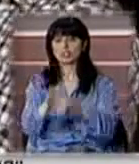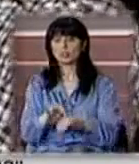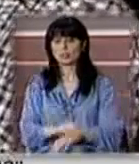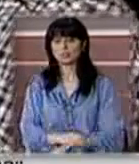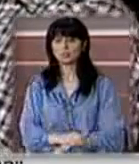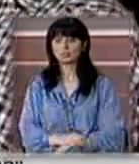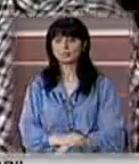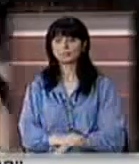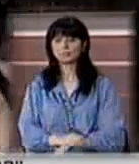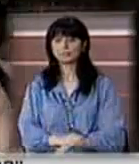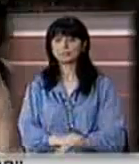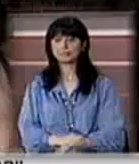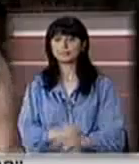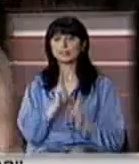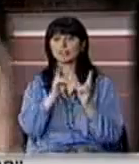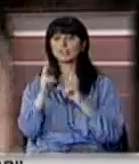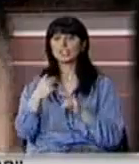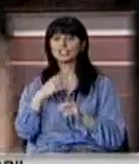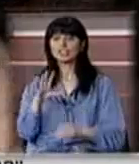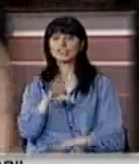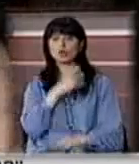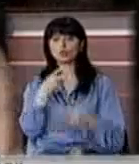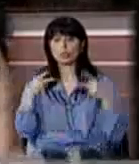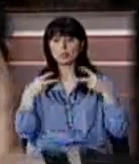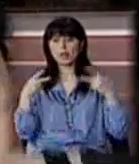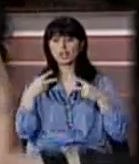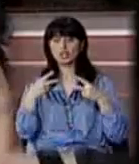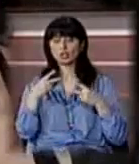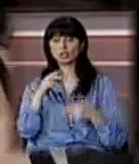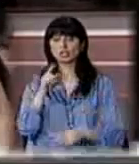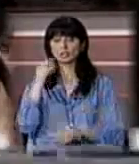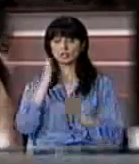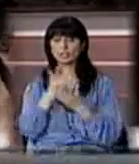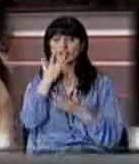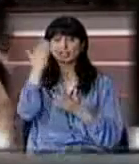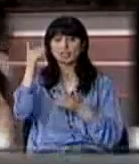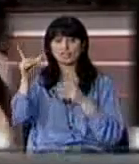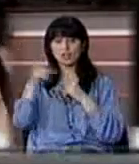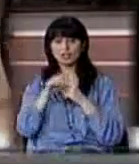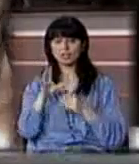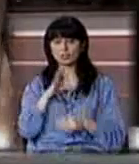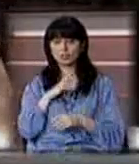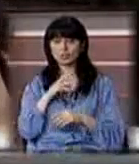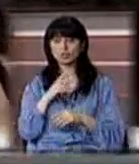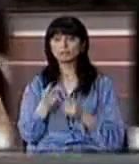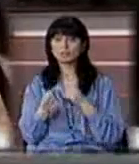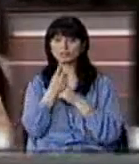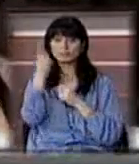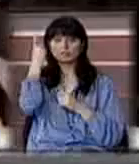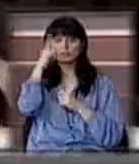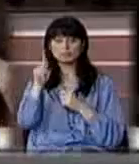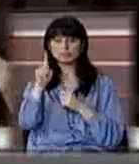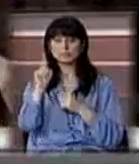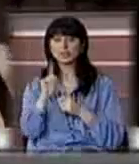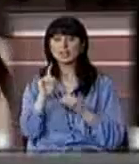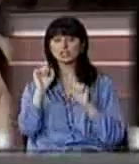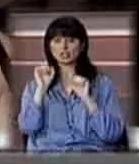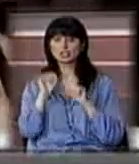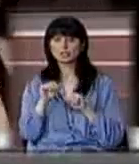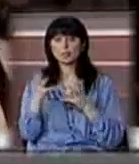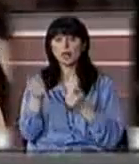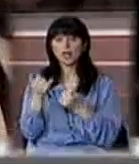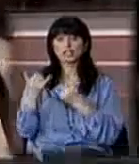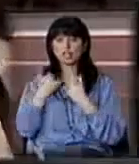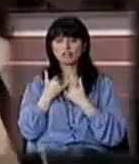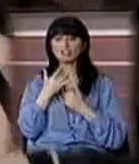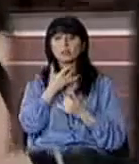მოიწყო. ვინაიდან ჩვენ გვქონდა პარტნიორობა არლის ფესტივალთან, ამიტომ გაგვიჩნდა იდეა, რაშიც ძალიან